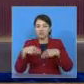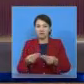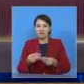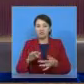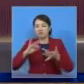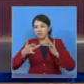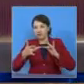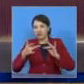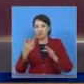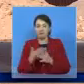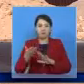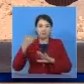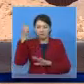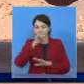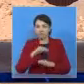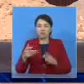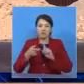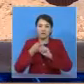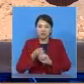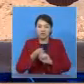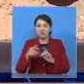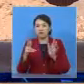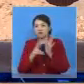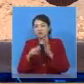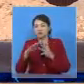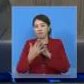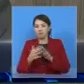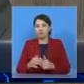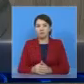доступ к интернету. В прошлом году к мобильной сети подключили 8 сел.